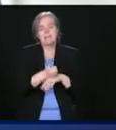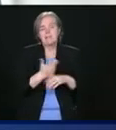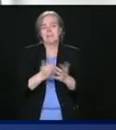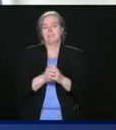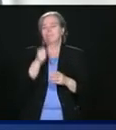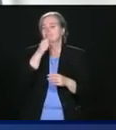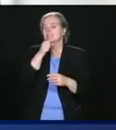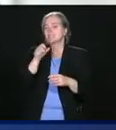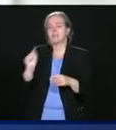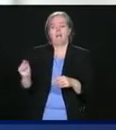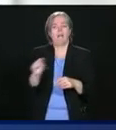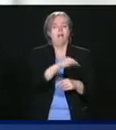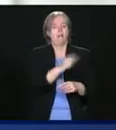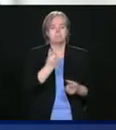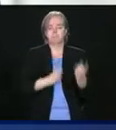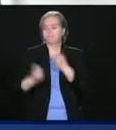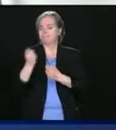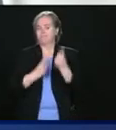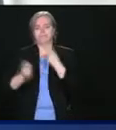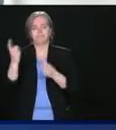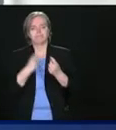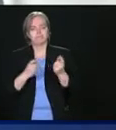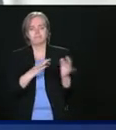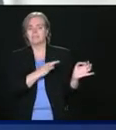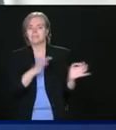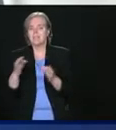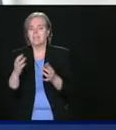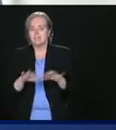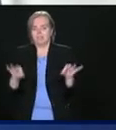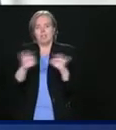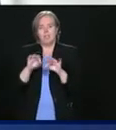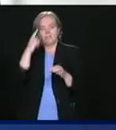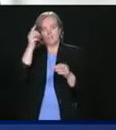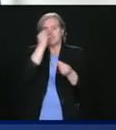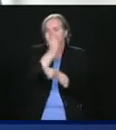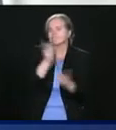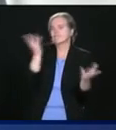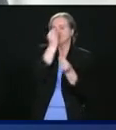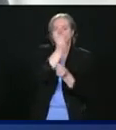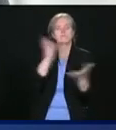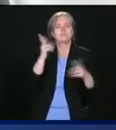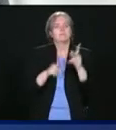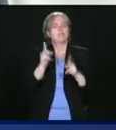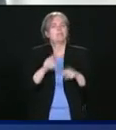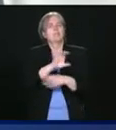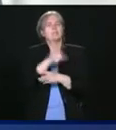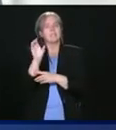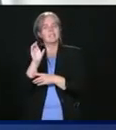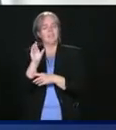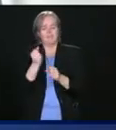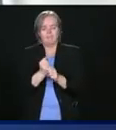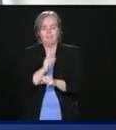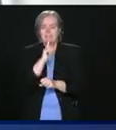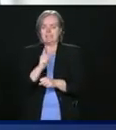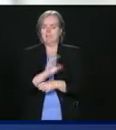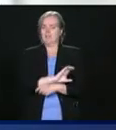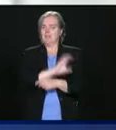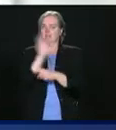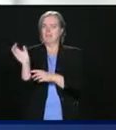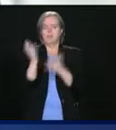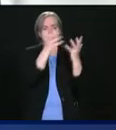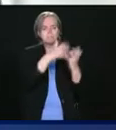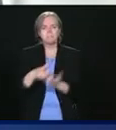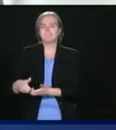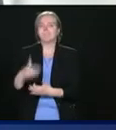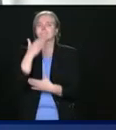continuer d'avoir accès et de poser des questions pour informer le public et s'assurer que le Canada fonctionne de la façon